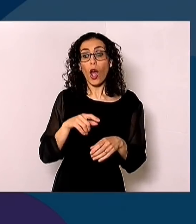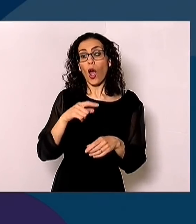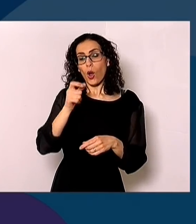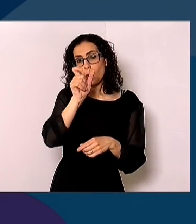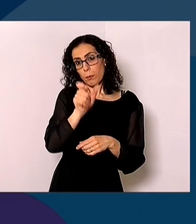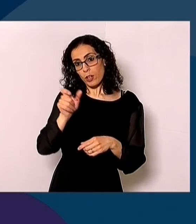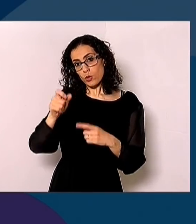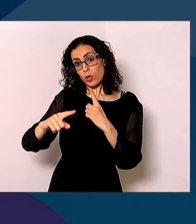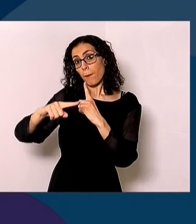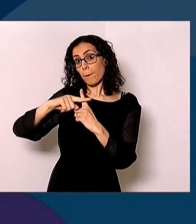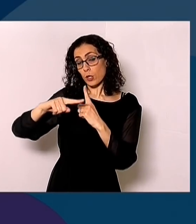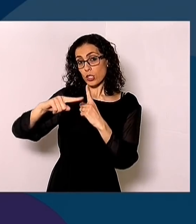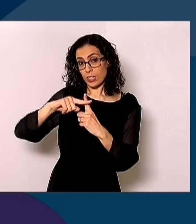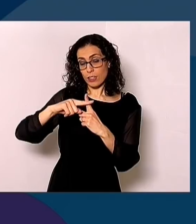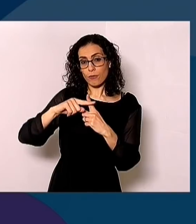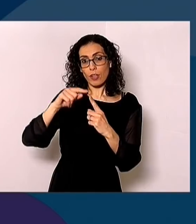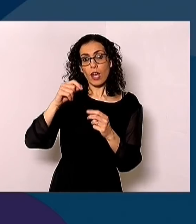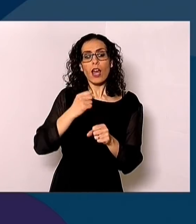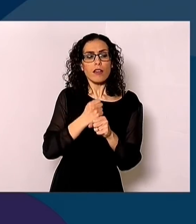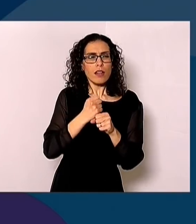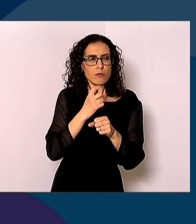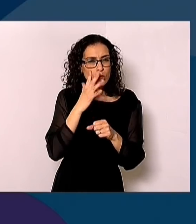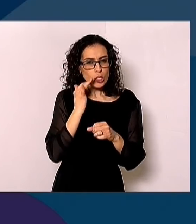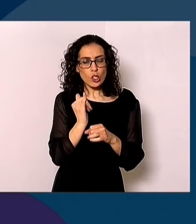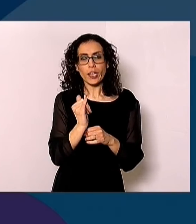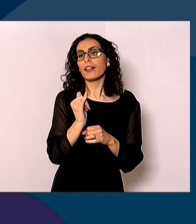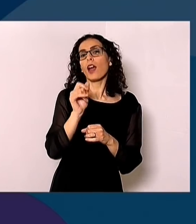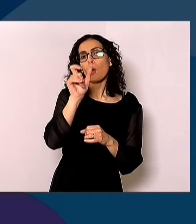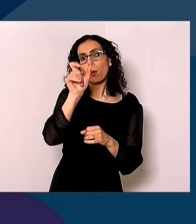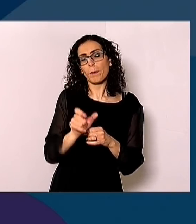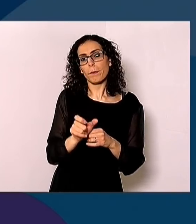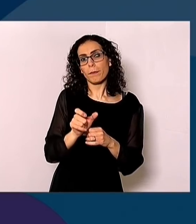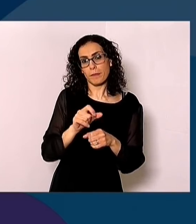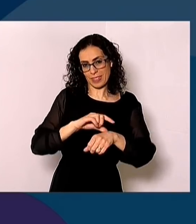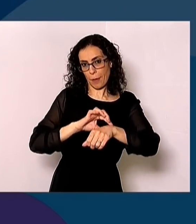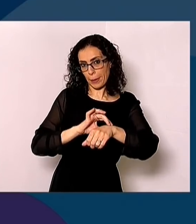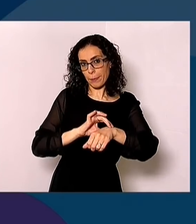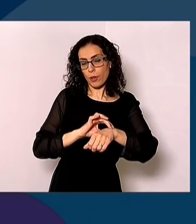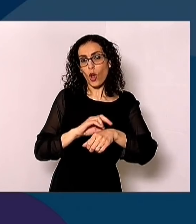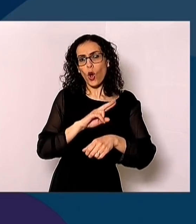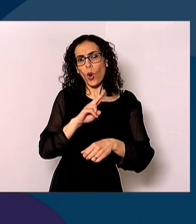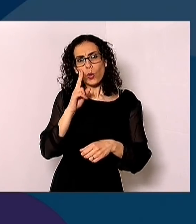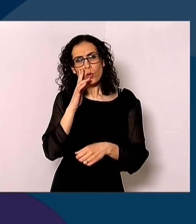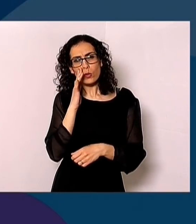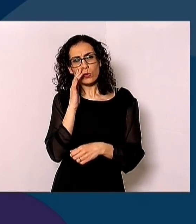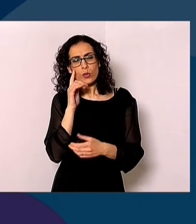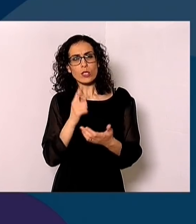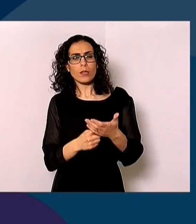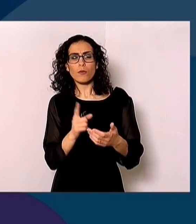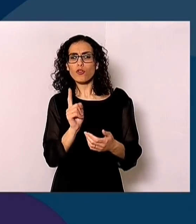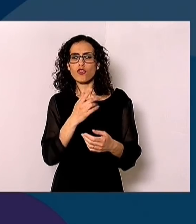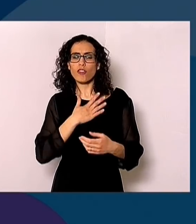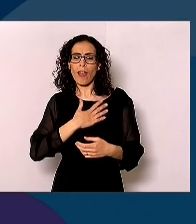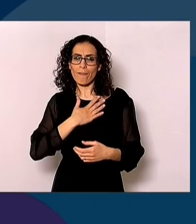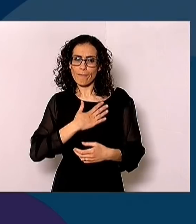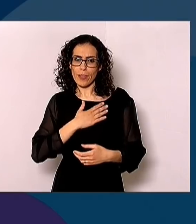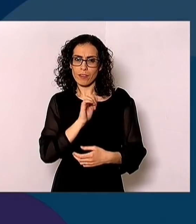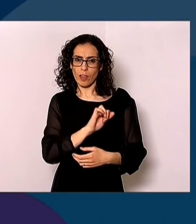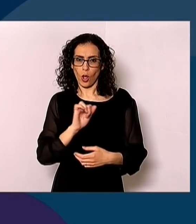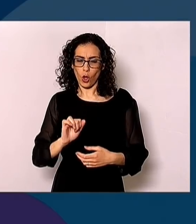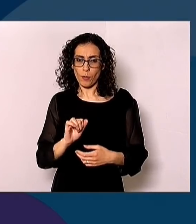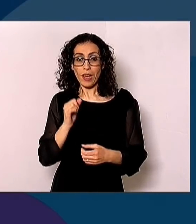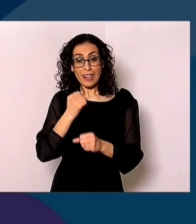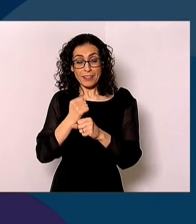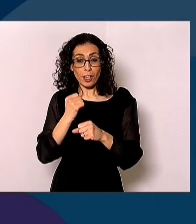pożittiv jinħadem mit-tobba ta' saħħa pubblika fejn aħna hemmhekk nidentifikaw x'inhuma s-sintomi, naħdmu fuq